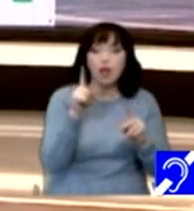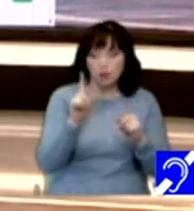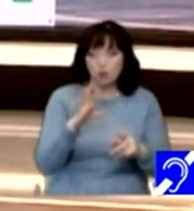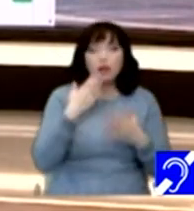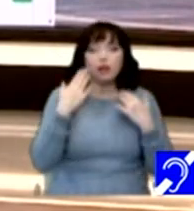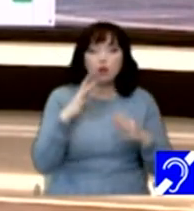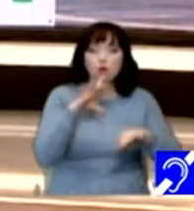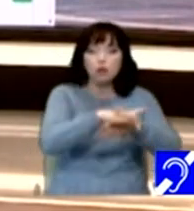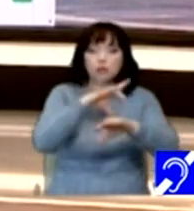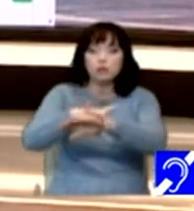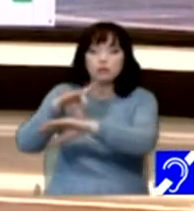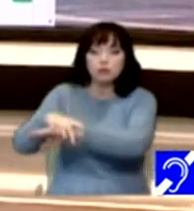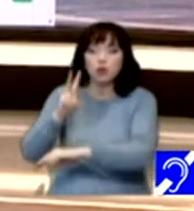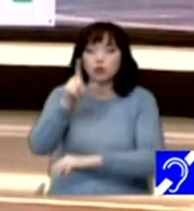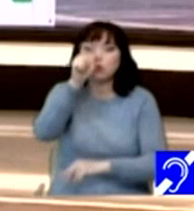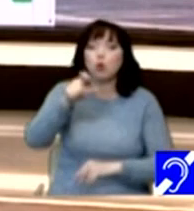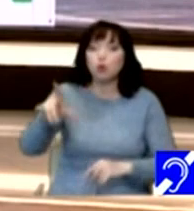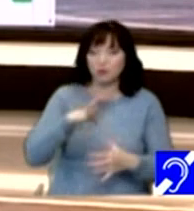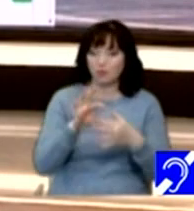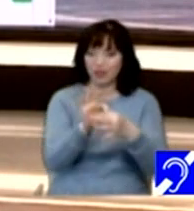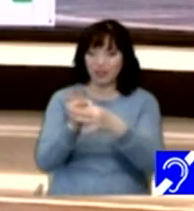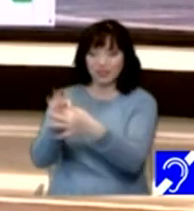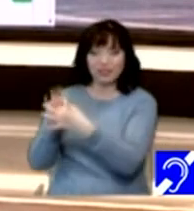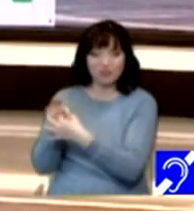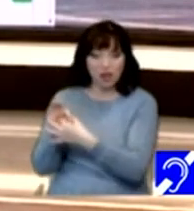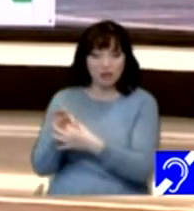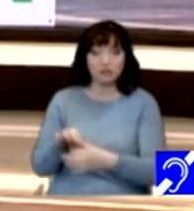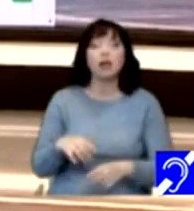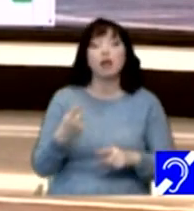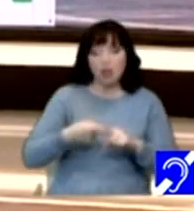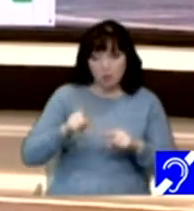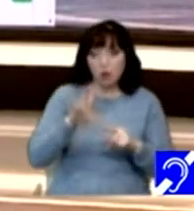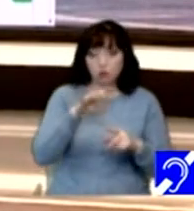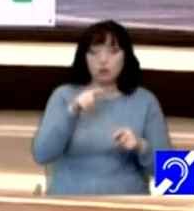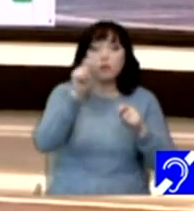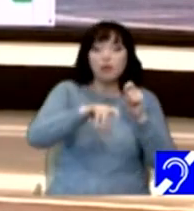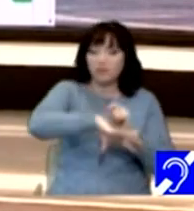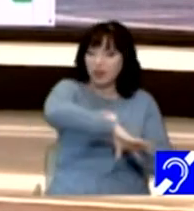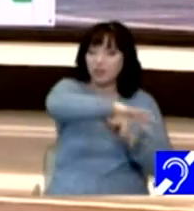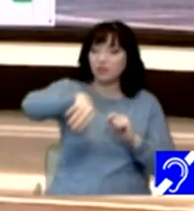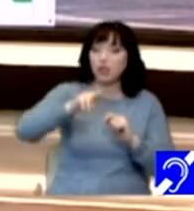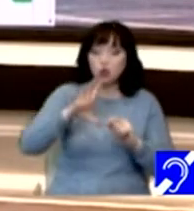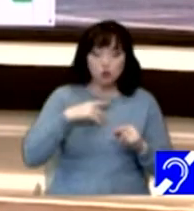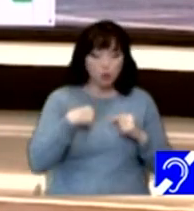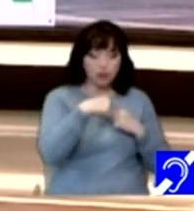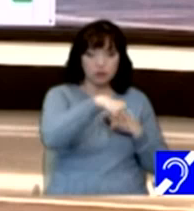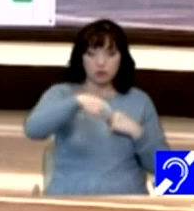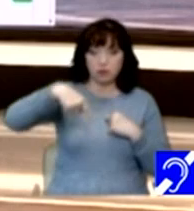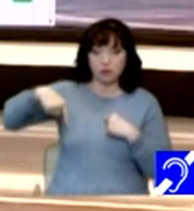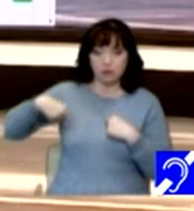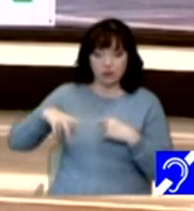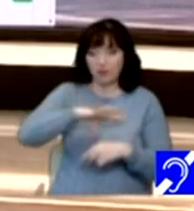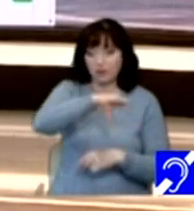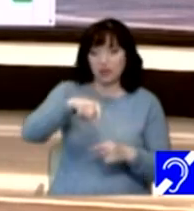a contactilor dumneavoastră direcți, iar în funcție de asta se va face testarea. Practic, vor ști exact cu cine ați intrat în